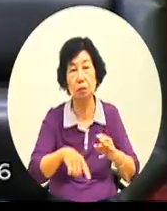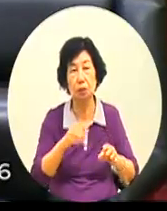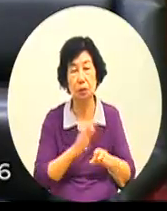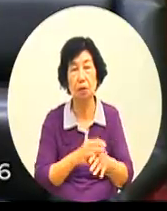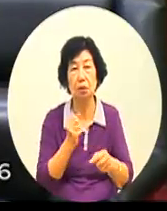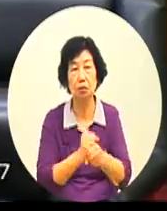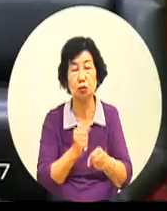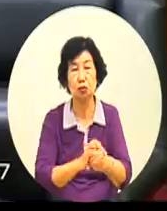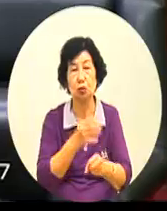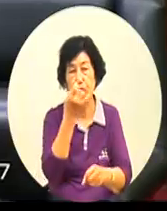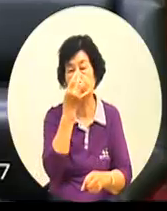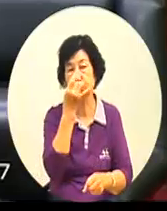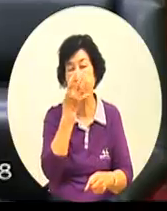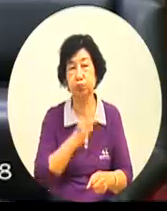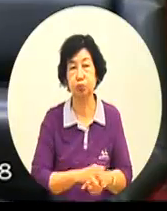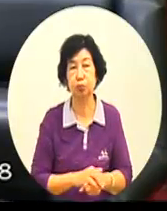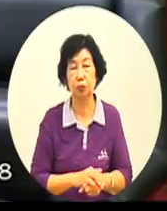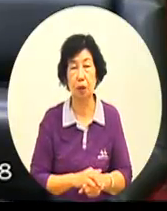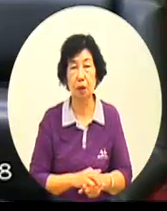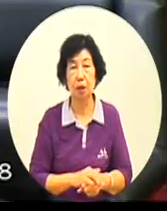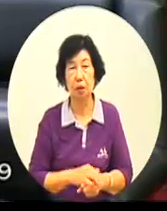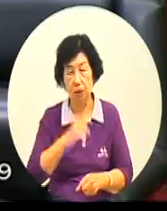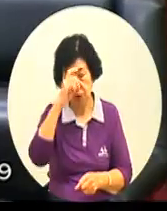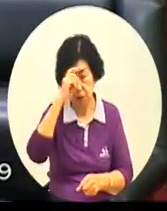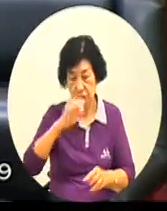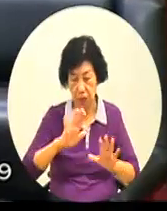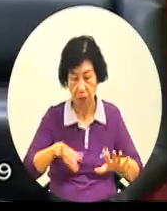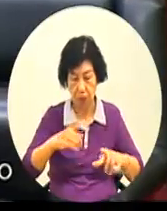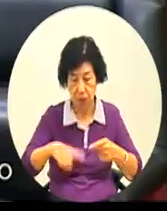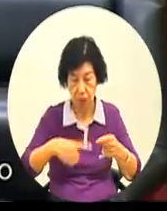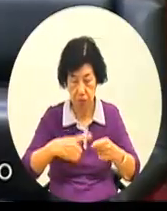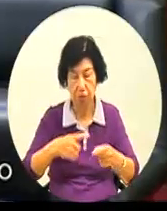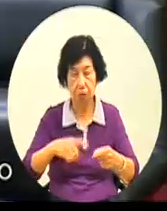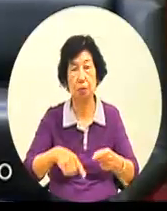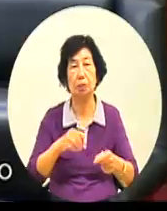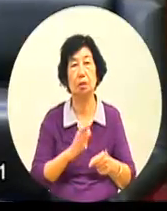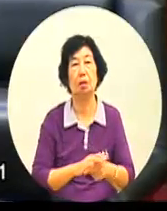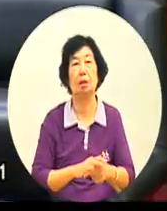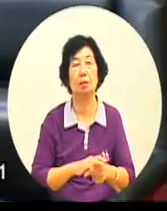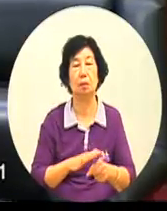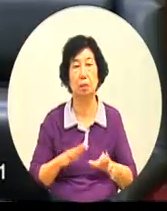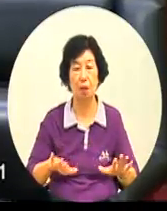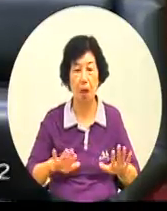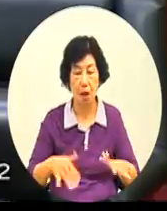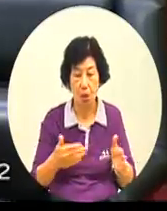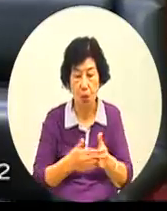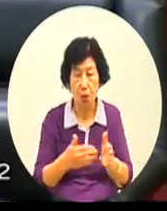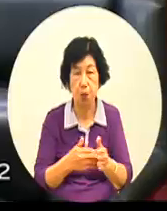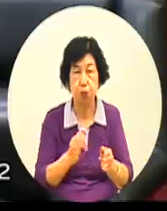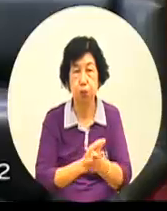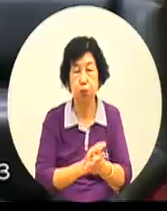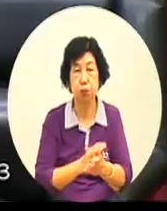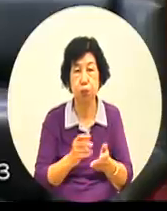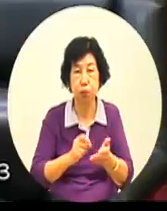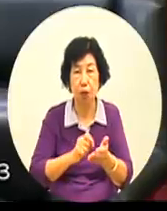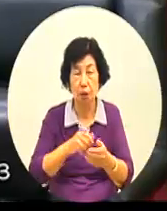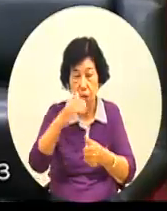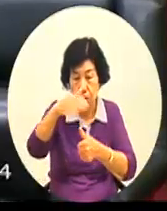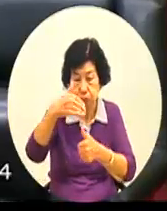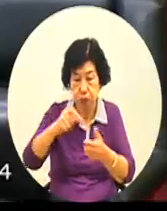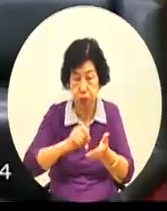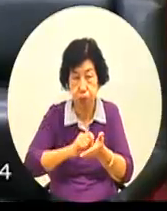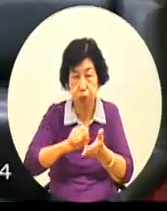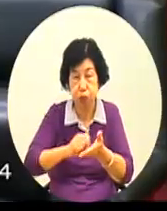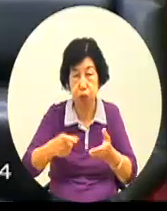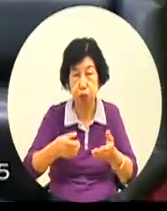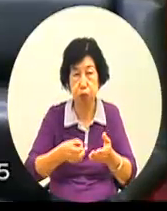200万加进去了以后，到现在呢都还没有发包。还没有发包，都还在作业中。要